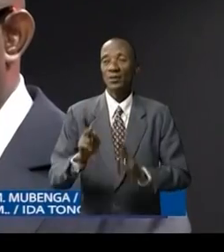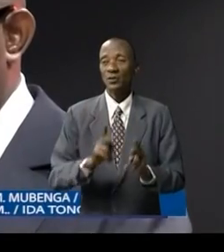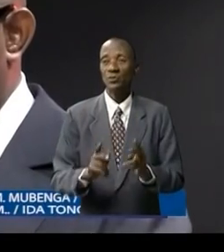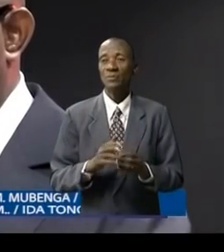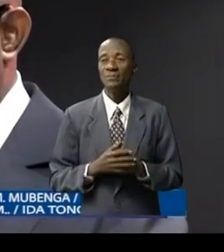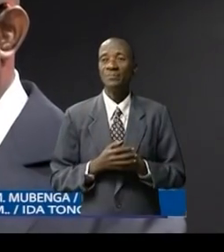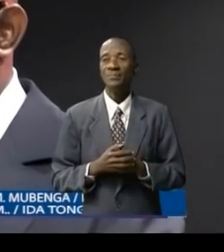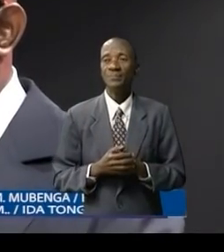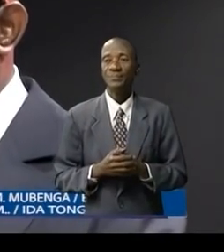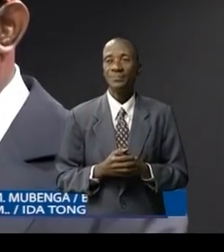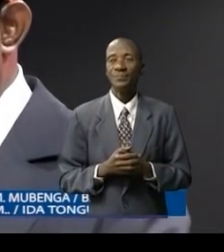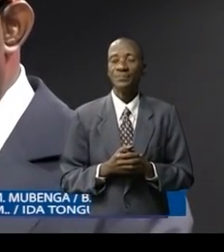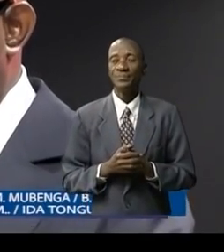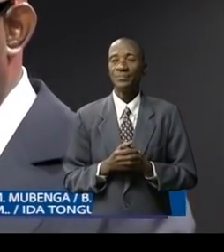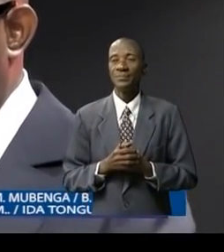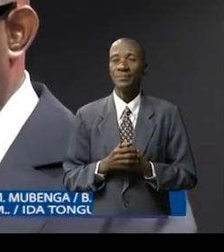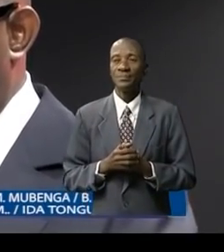incessamment.